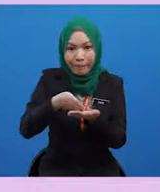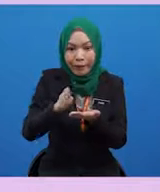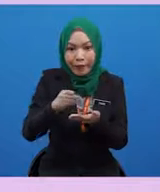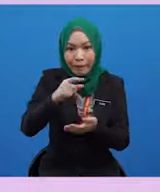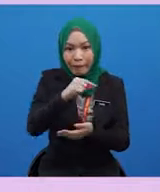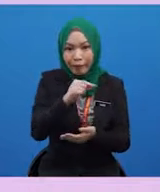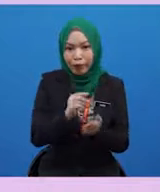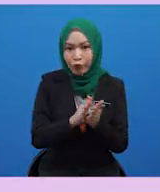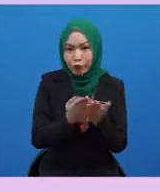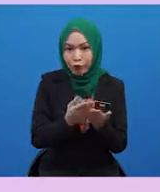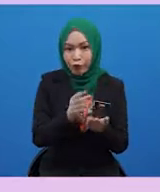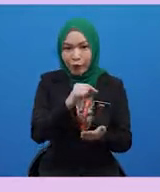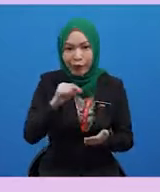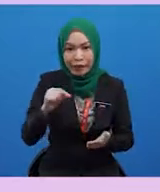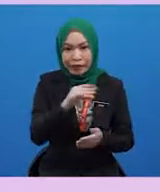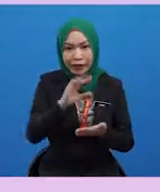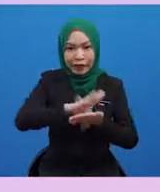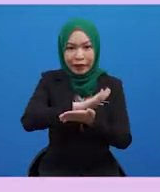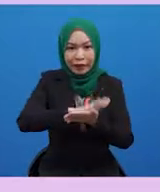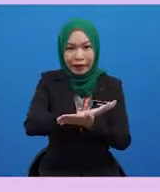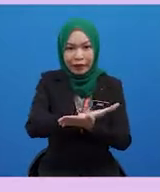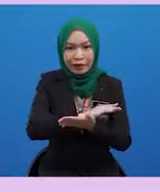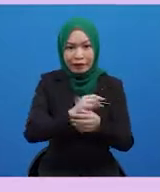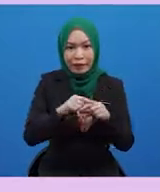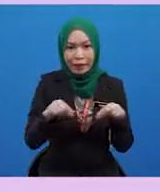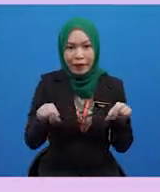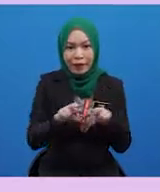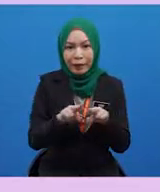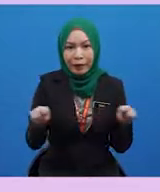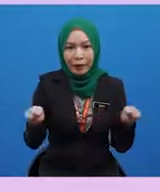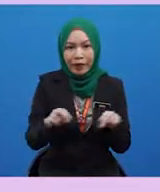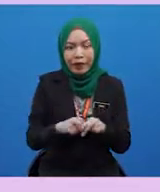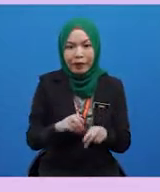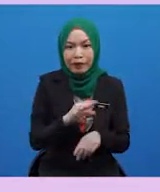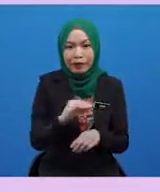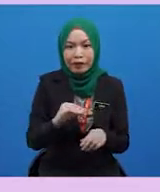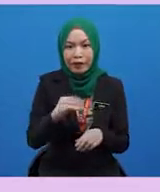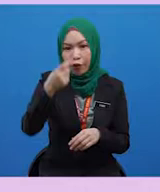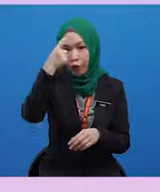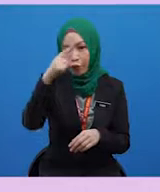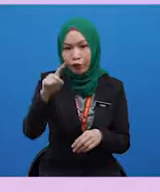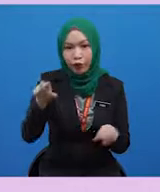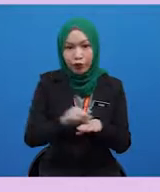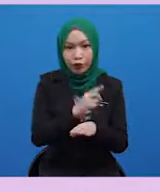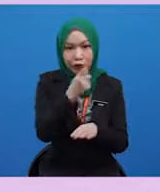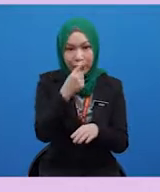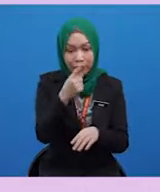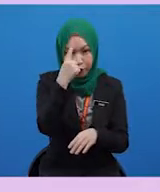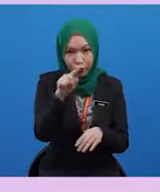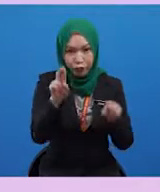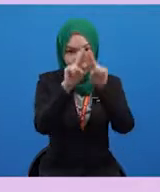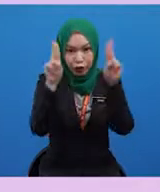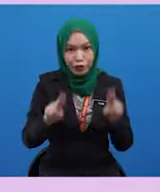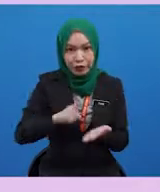mereka juga membeli pembaris. Alat tulis itu akan mereka gunakan untuk ujian pada minggu hadapan.